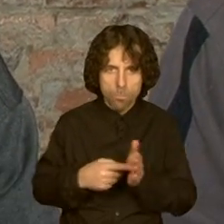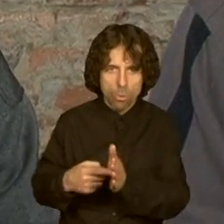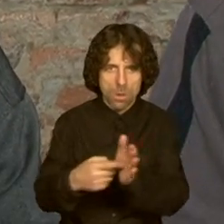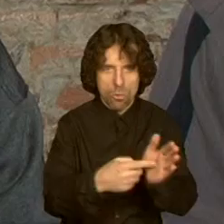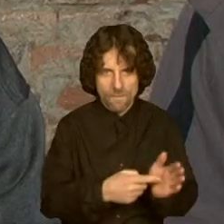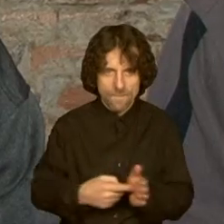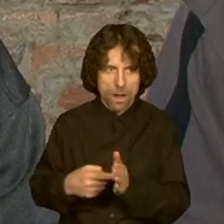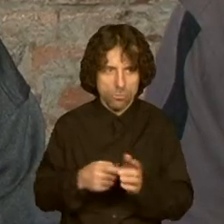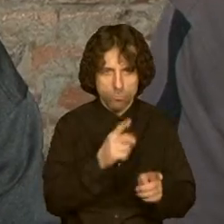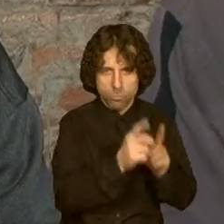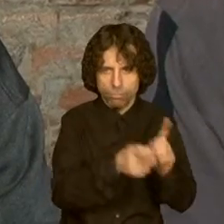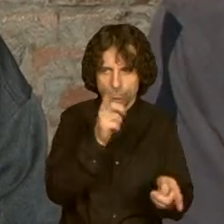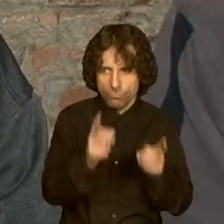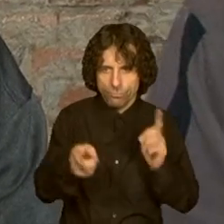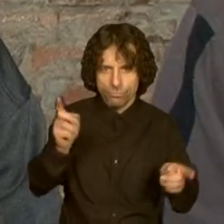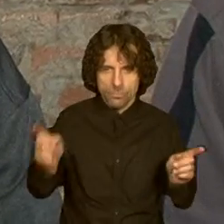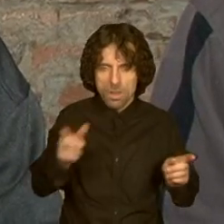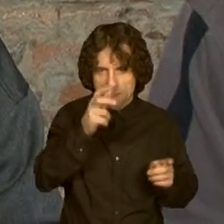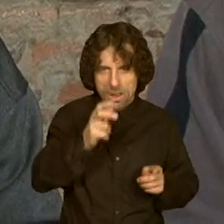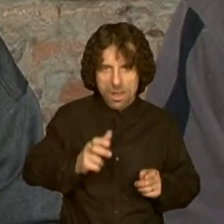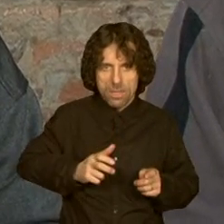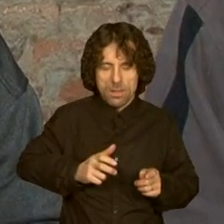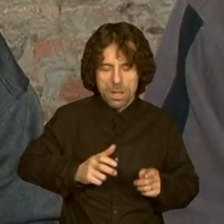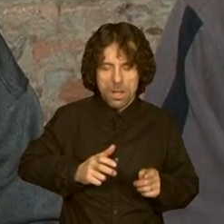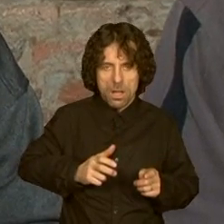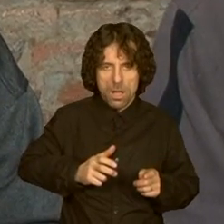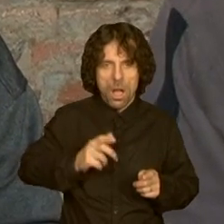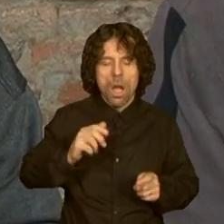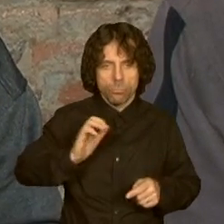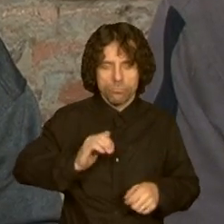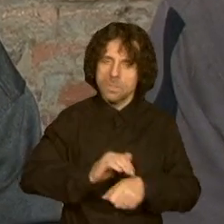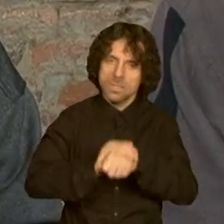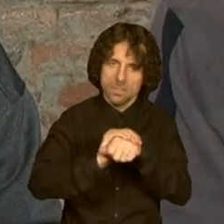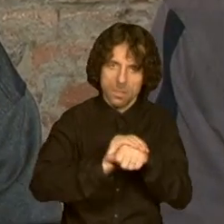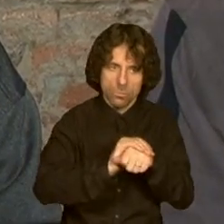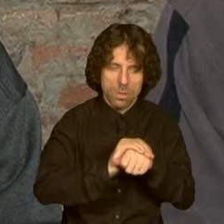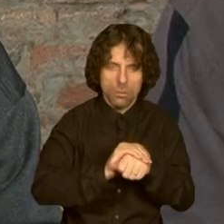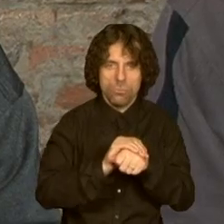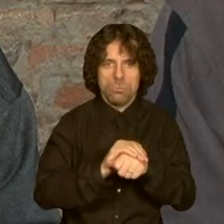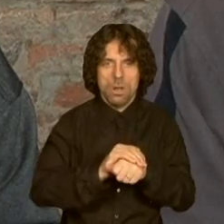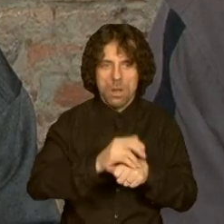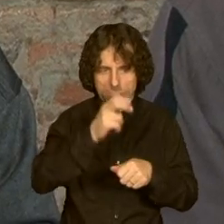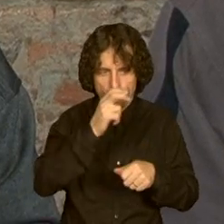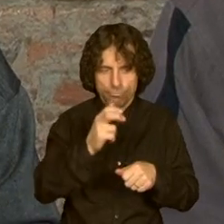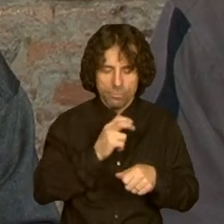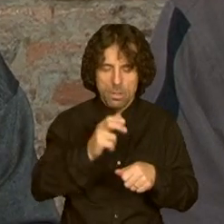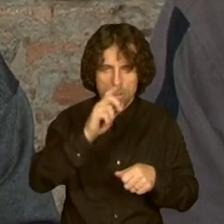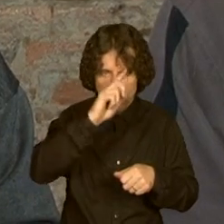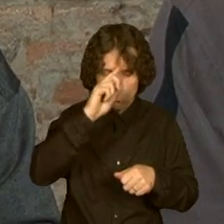pokierować w sposób właściwy kadrą dozoru, była zaprzyjaźniona z